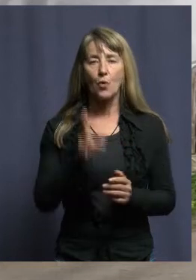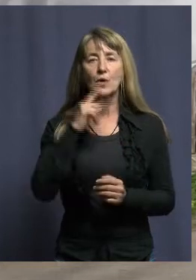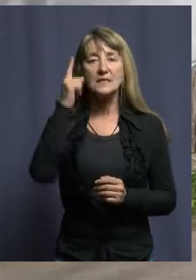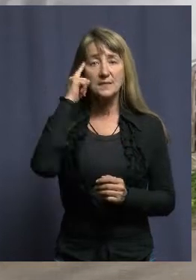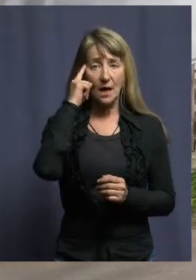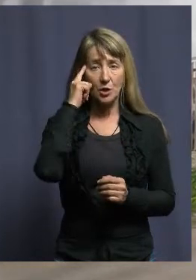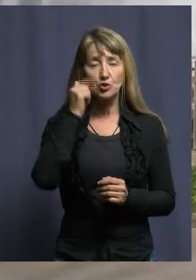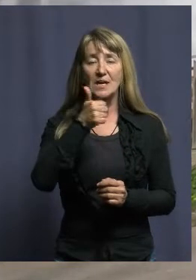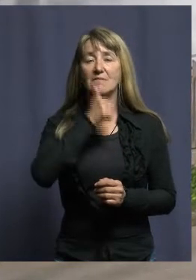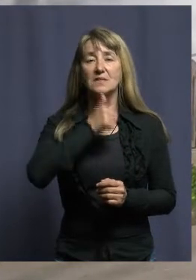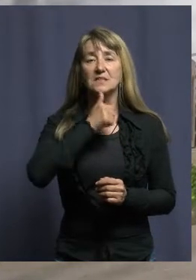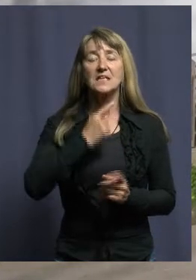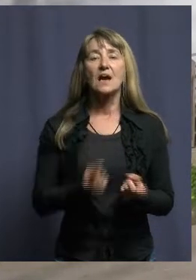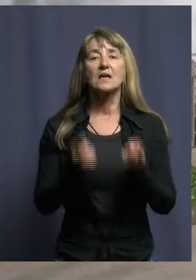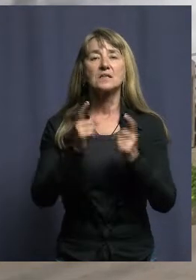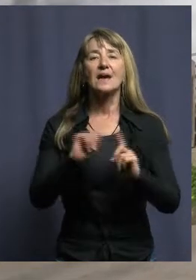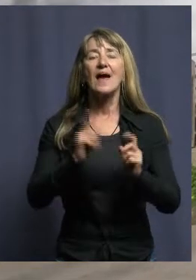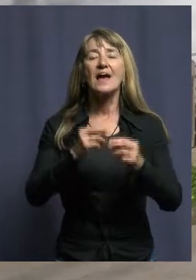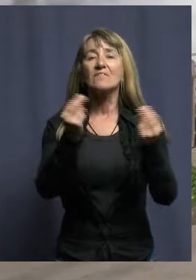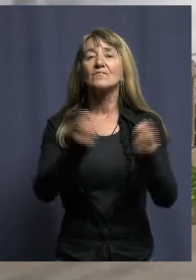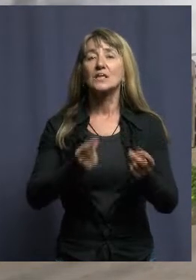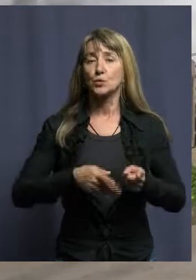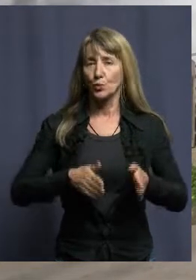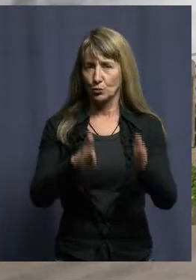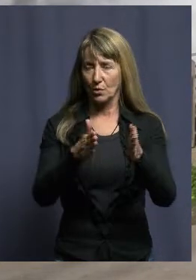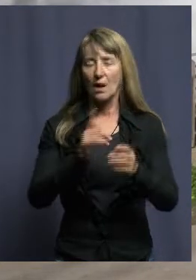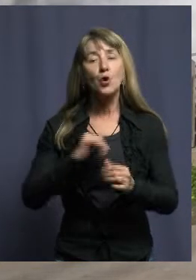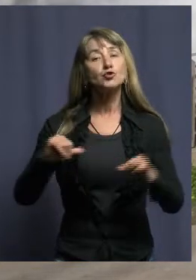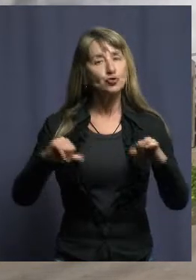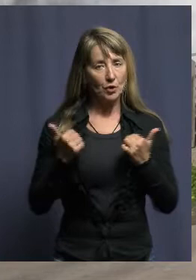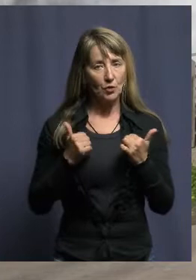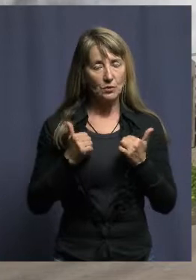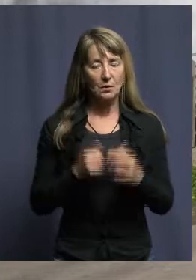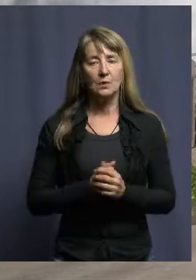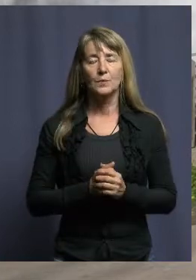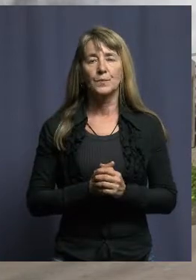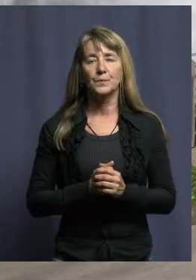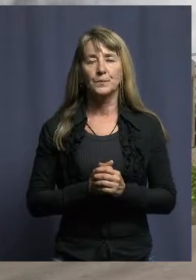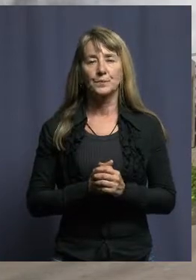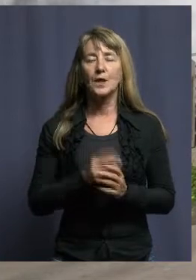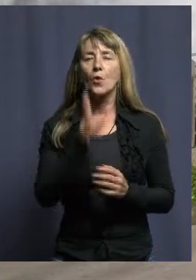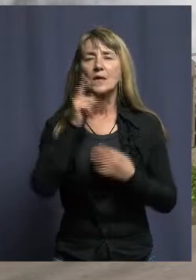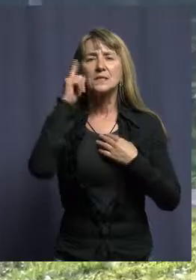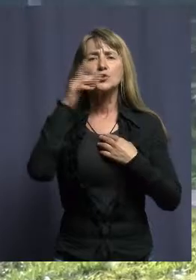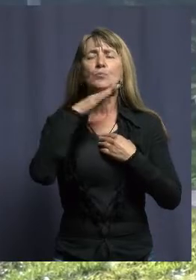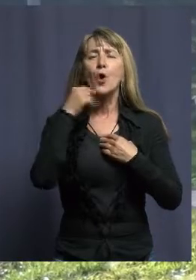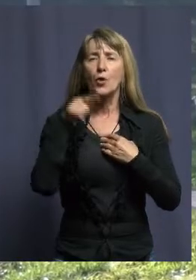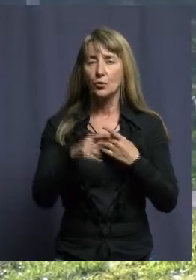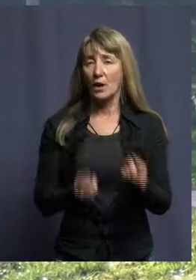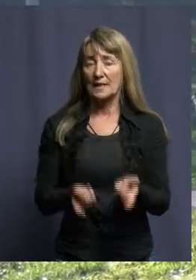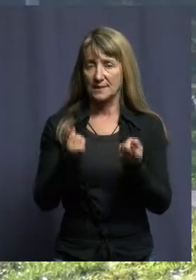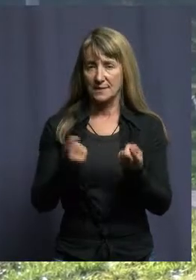znači investicije na selu, ne infrastrukturne, nego životne, koje znače mnogo toga na